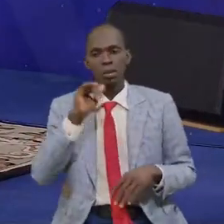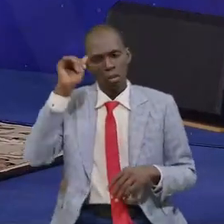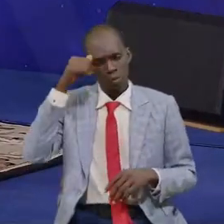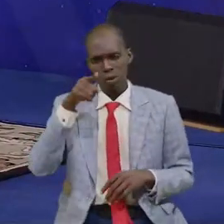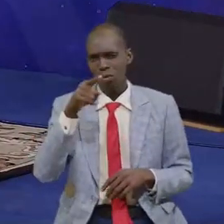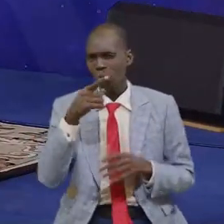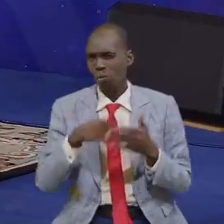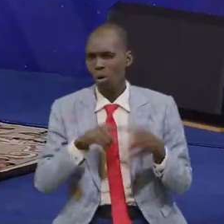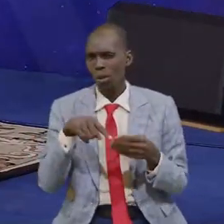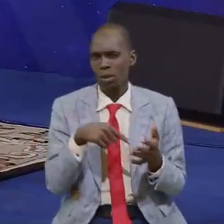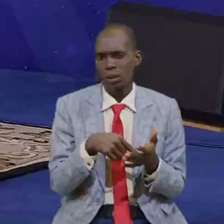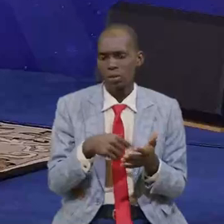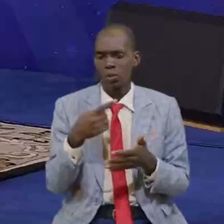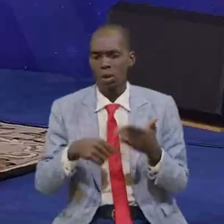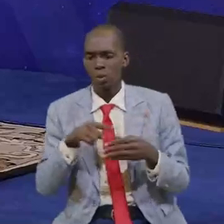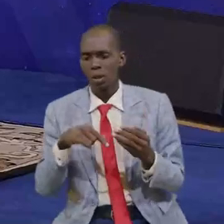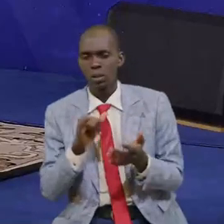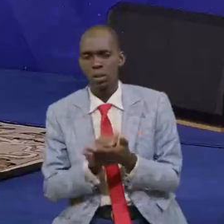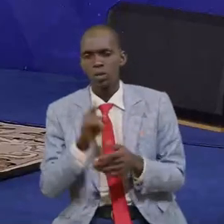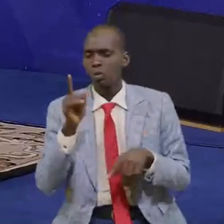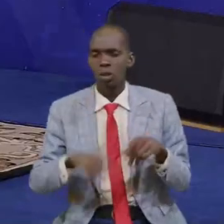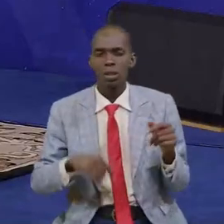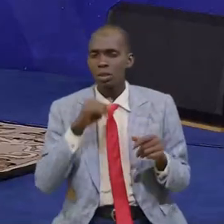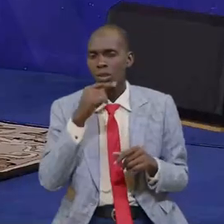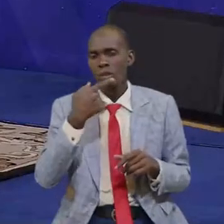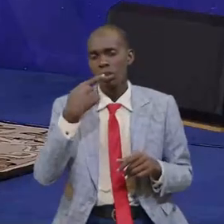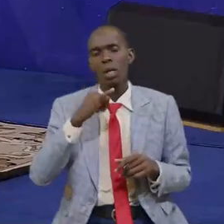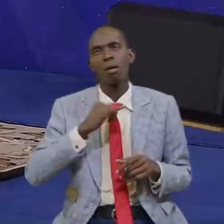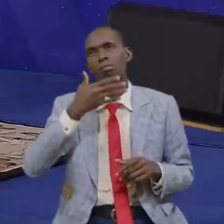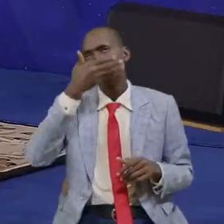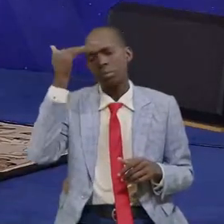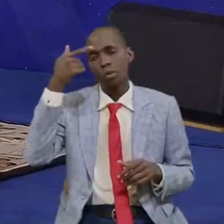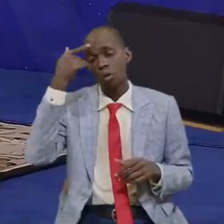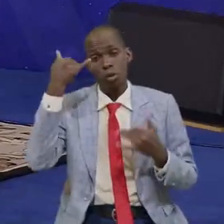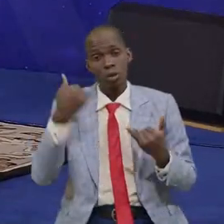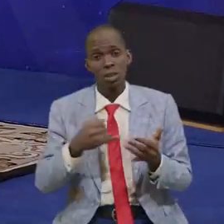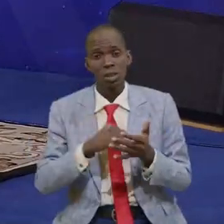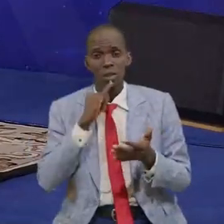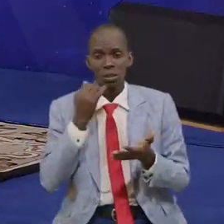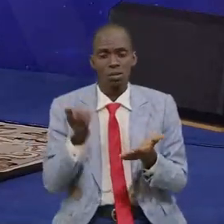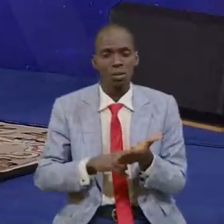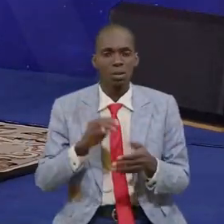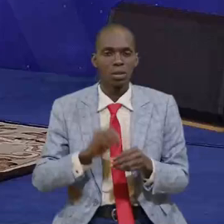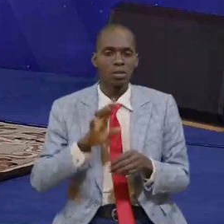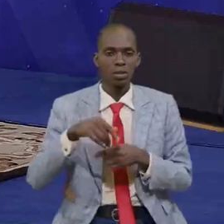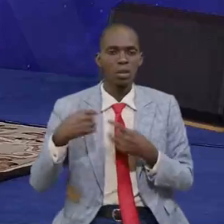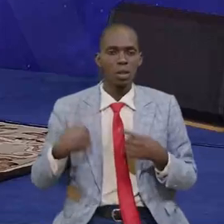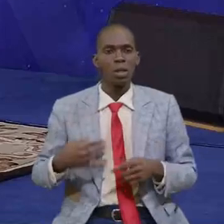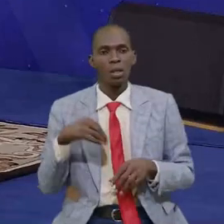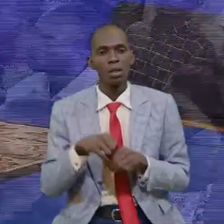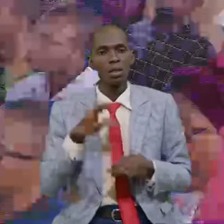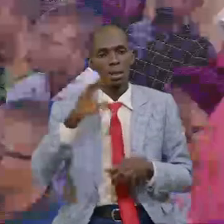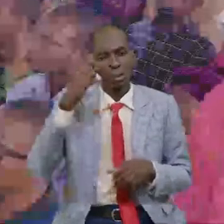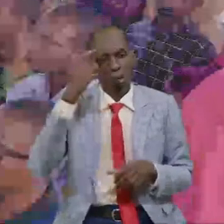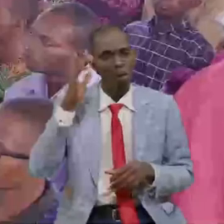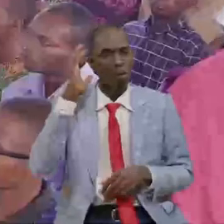Regarde tel commandement. Et tu ne peux pas dire, j'ai oublié. Parce que c'est écrit dans ton cœur. Et je les écrirai dans leur esprit. C'est un